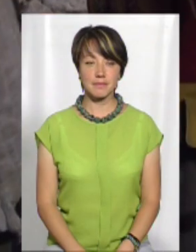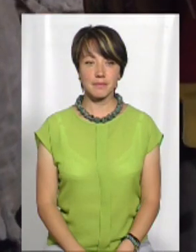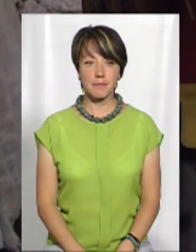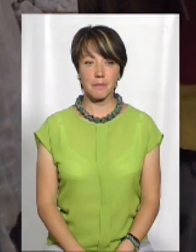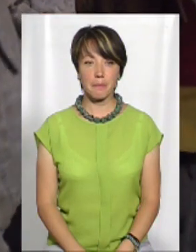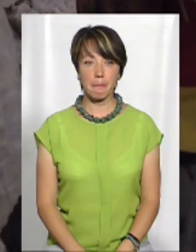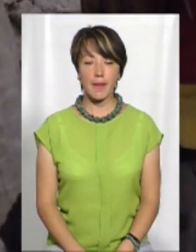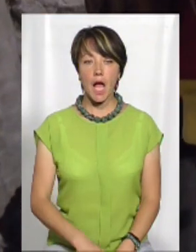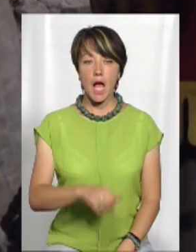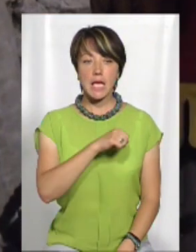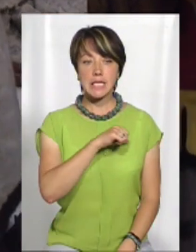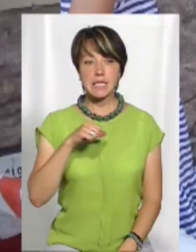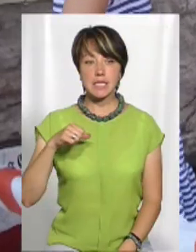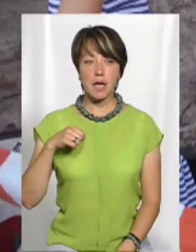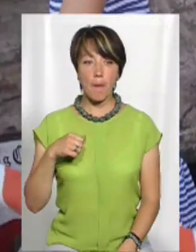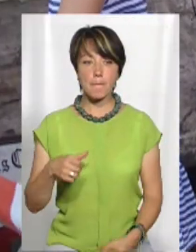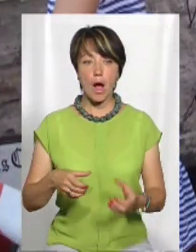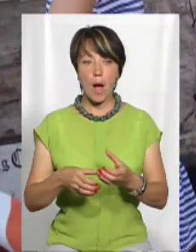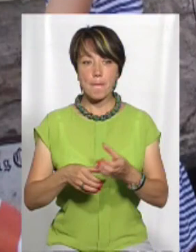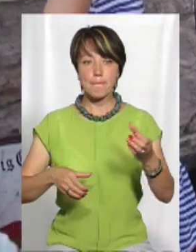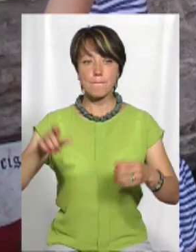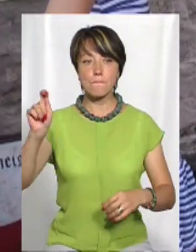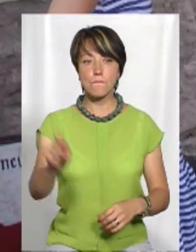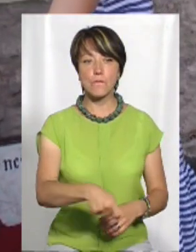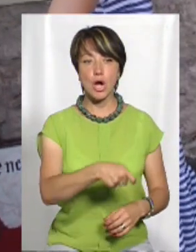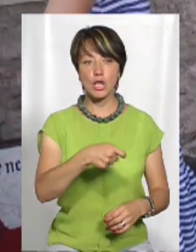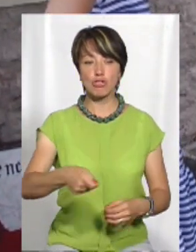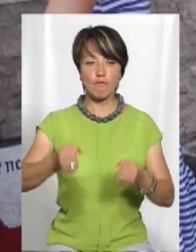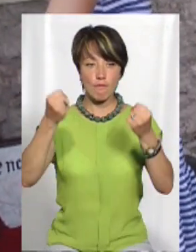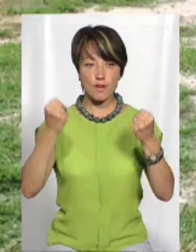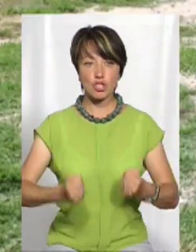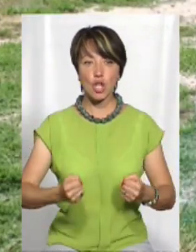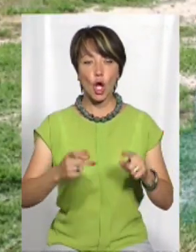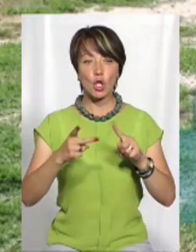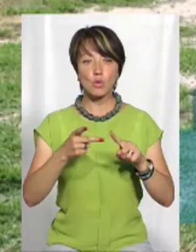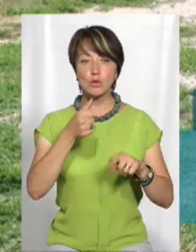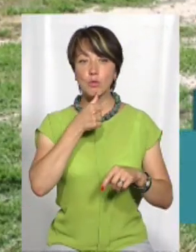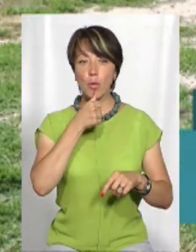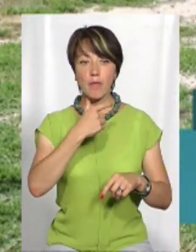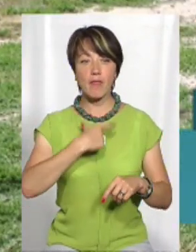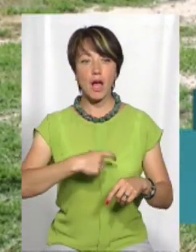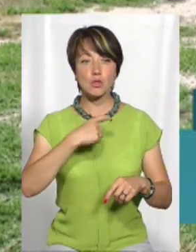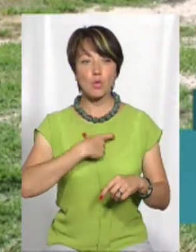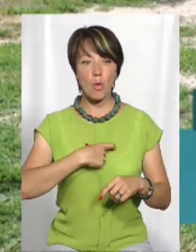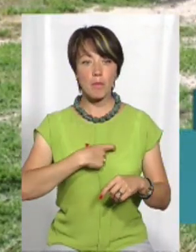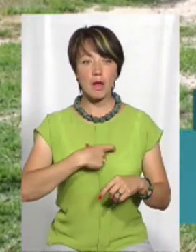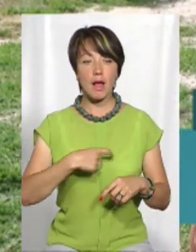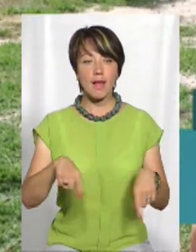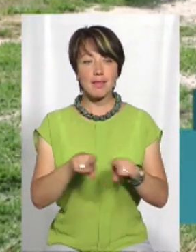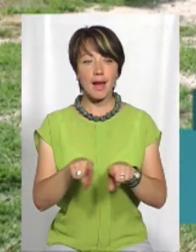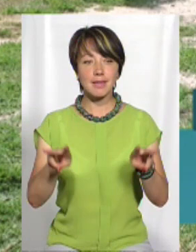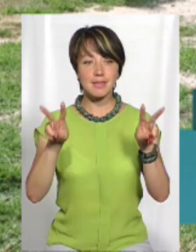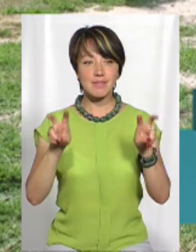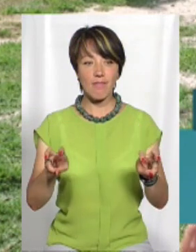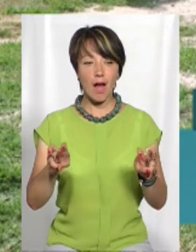Сам меч дуже важкий, це по-перше. По-друге, так, то, що я спробував на собі, так зване копито,